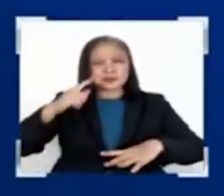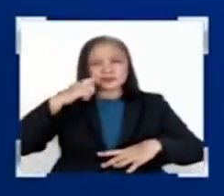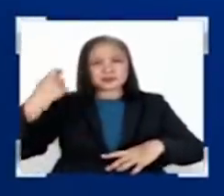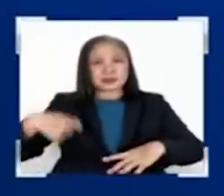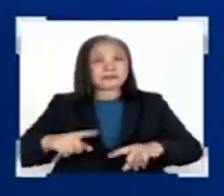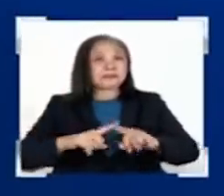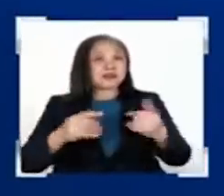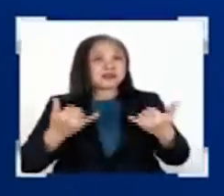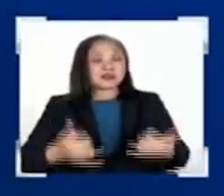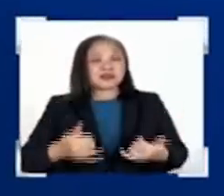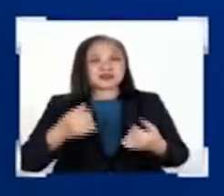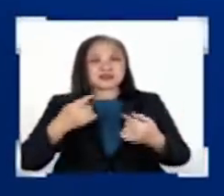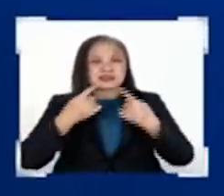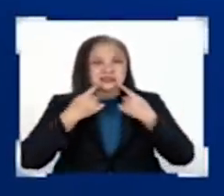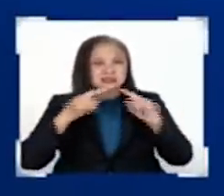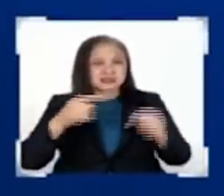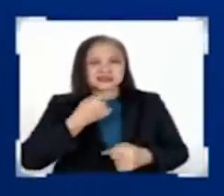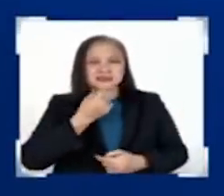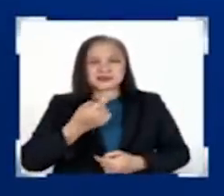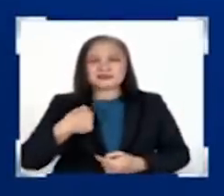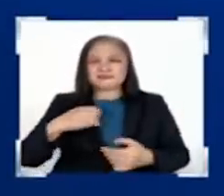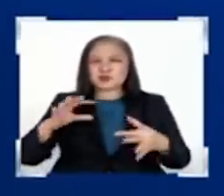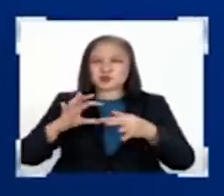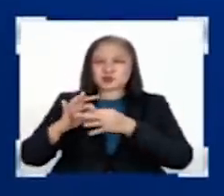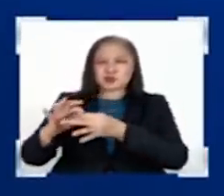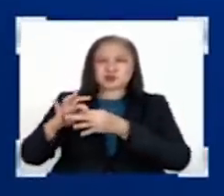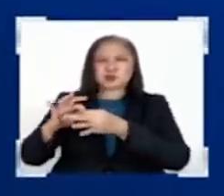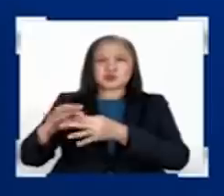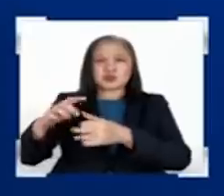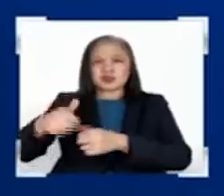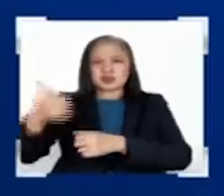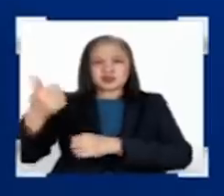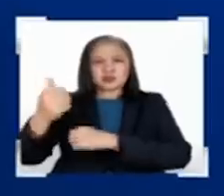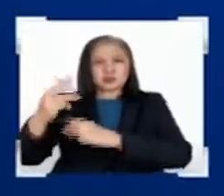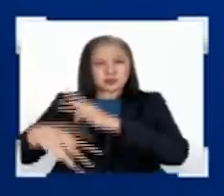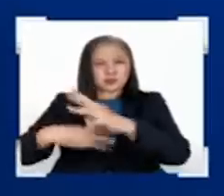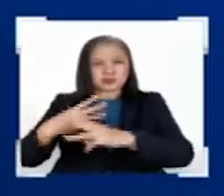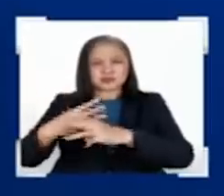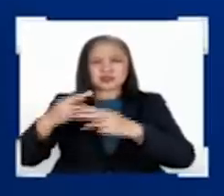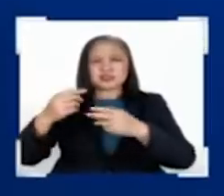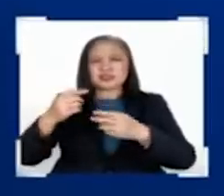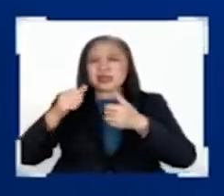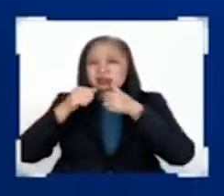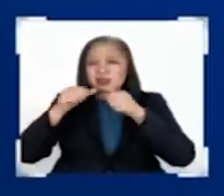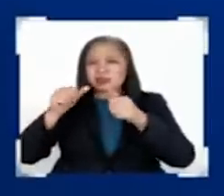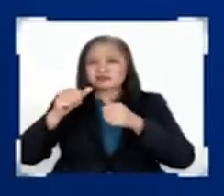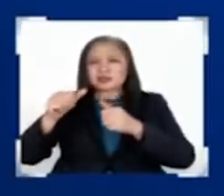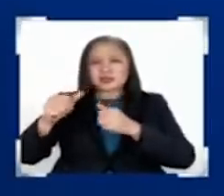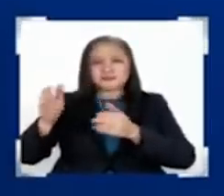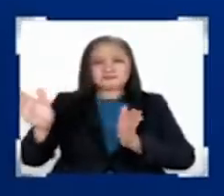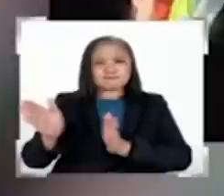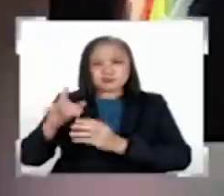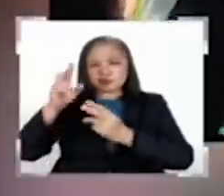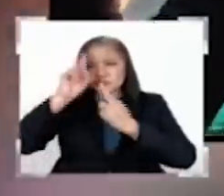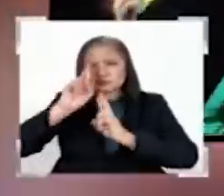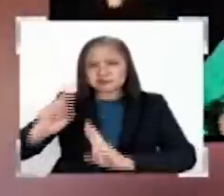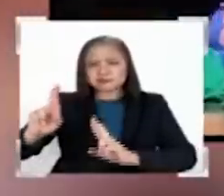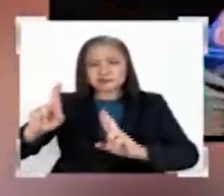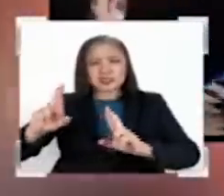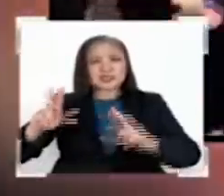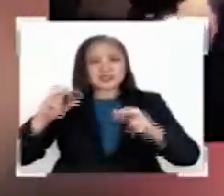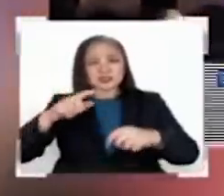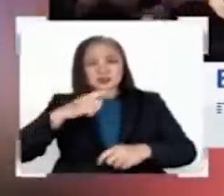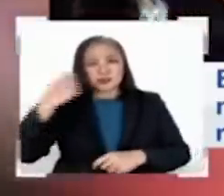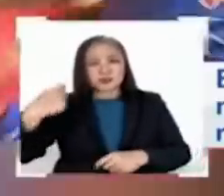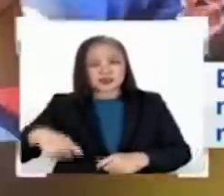Marcos, nakikiisa siya sa buong mundo sa panawagang respetuhin ng Russia ang kalayaan at demokratikong pamumuhay ng Ukraine. Nagtungo